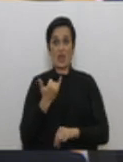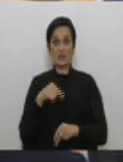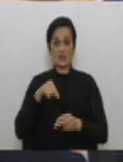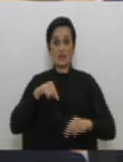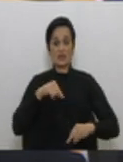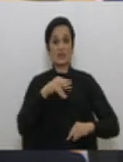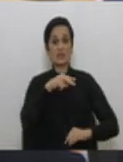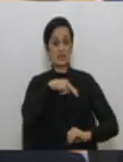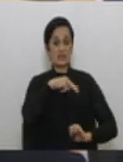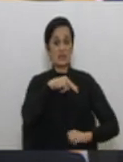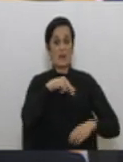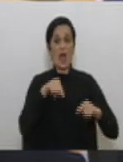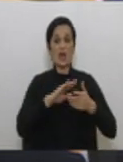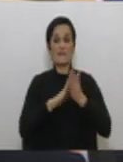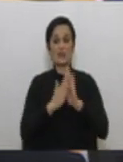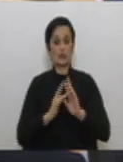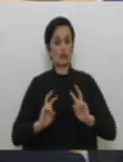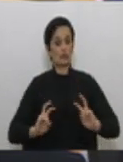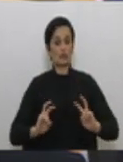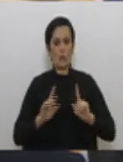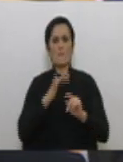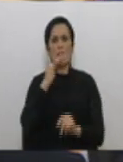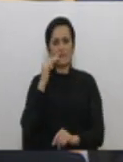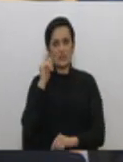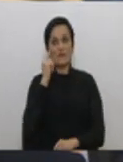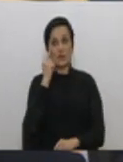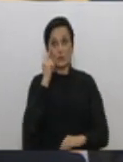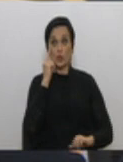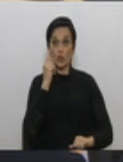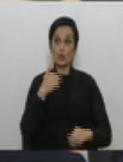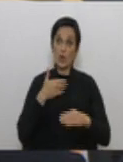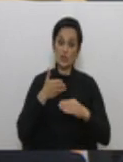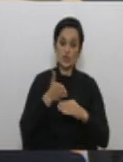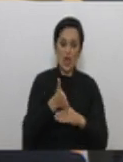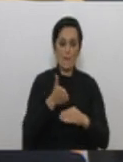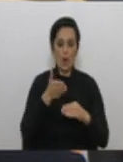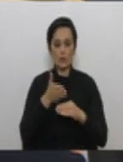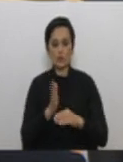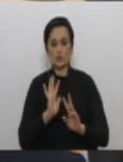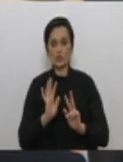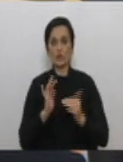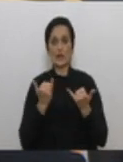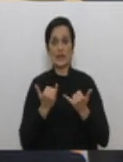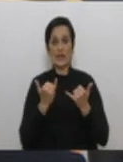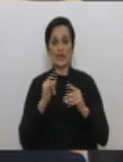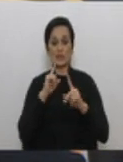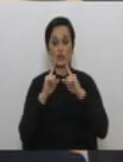am parlamentului, am uitarebași, ciudoma, zalian bărs picrobdi, șemusuli ca uitoarea, trei